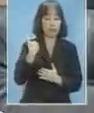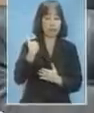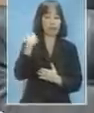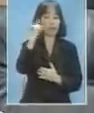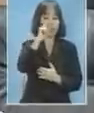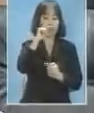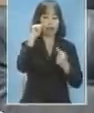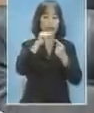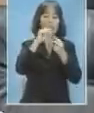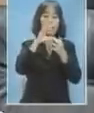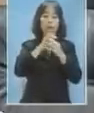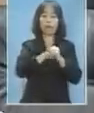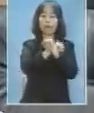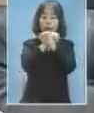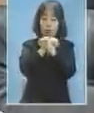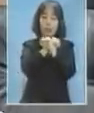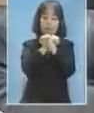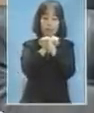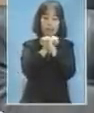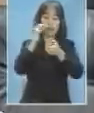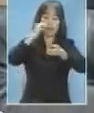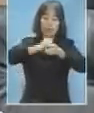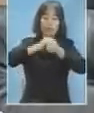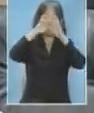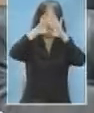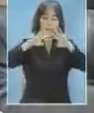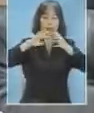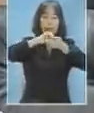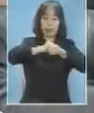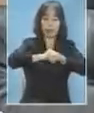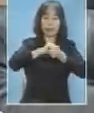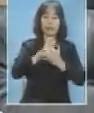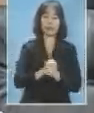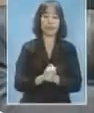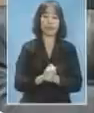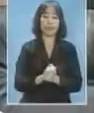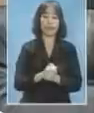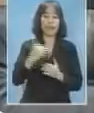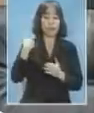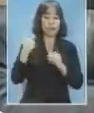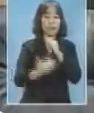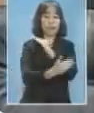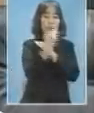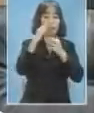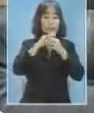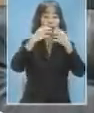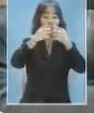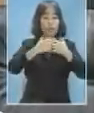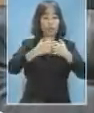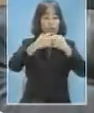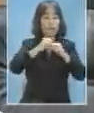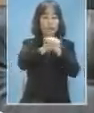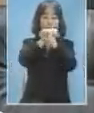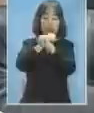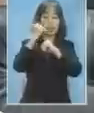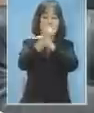ราเป็นการป้องกันร่วมกันของอาเซียนหรือ Common Defense ดังนั้นจะเป็นโอกาสของอุตสาหกรรมป้องกันประเทศครับ